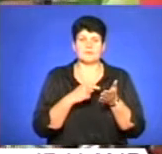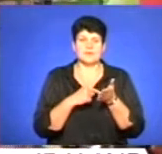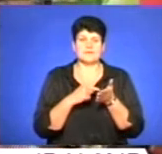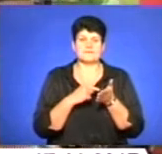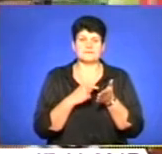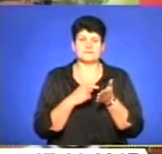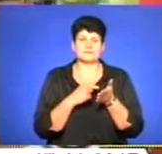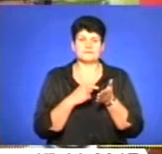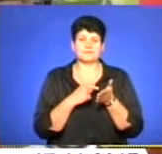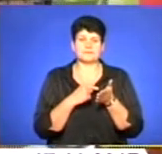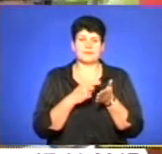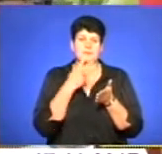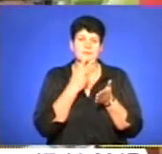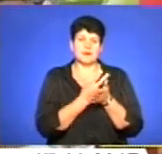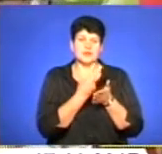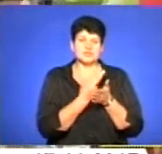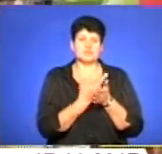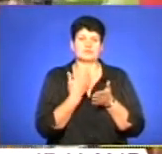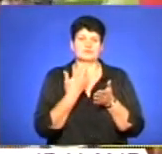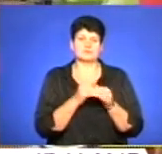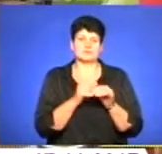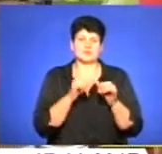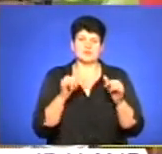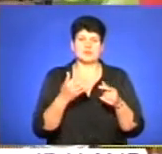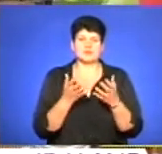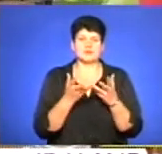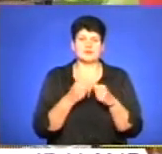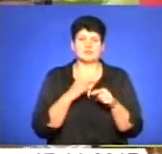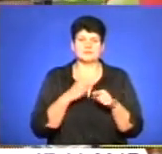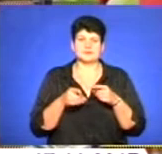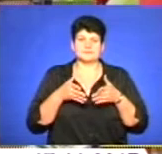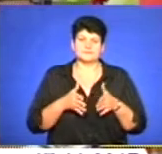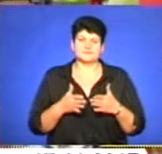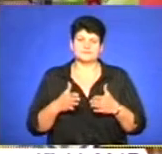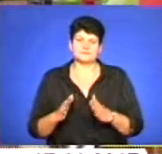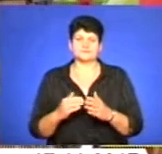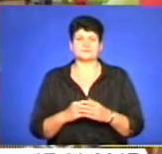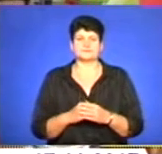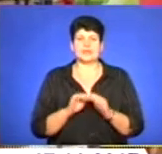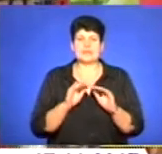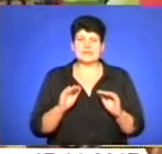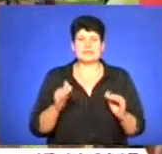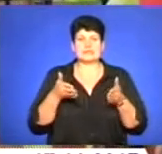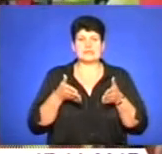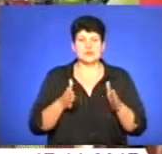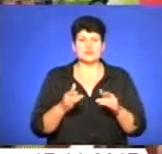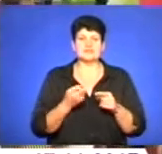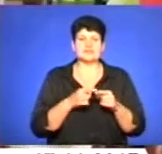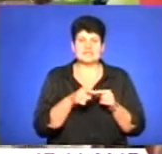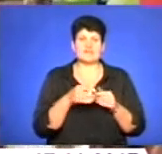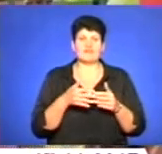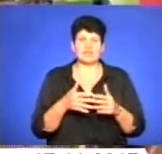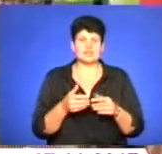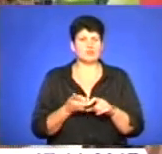ми відмічаємо зростання кількості передчасних пологів. І діти, народжені від таких вагітностей,